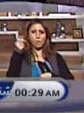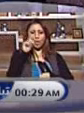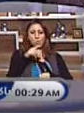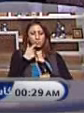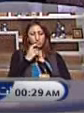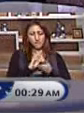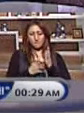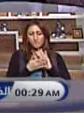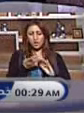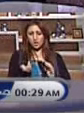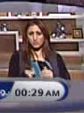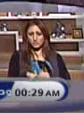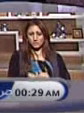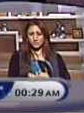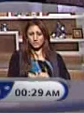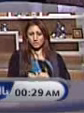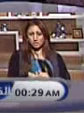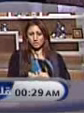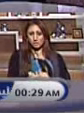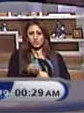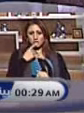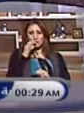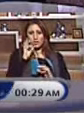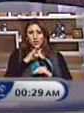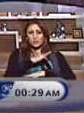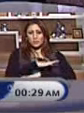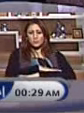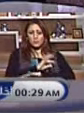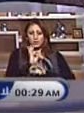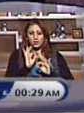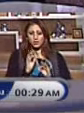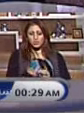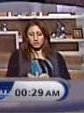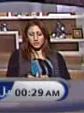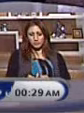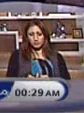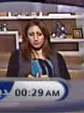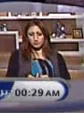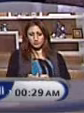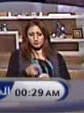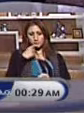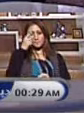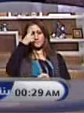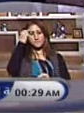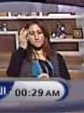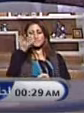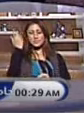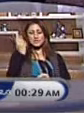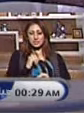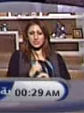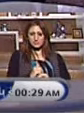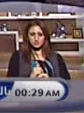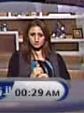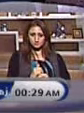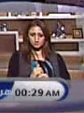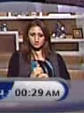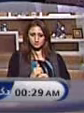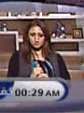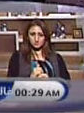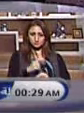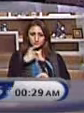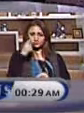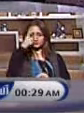بين مغتاب ونمام والله هذه مصيبه هذه مصيبه ليه فرضنا جدلا ان فلان ده